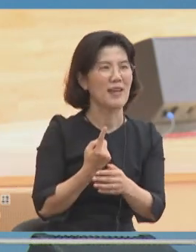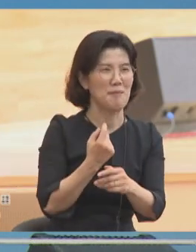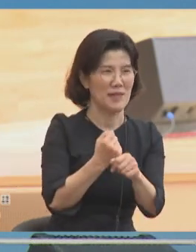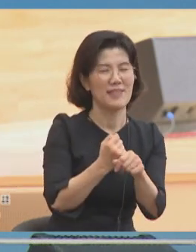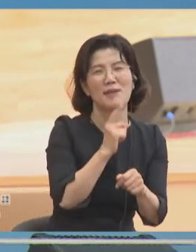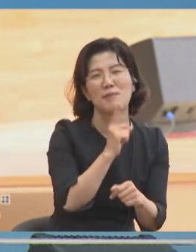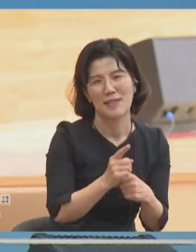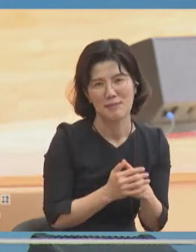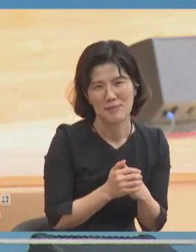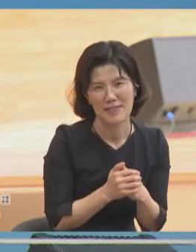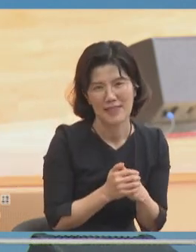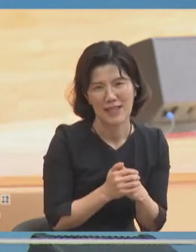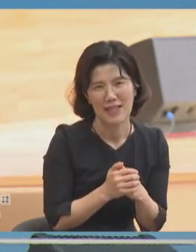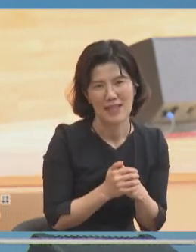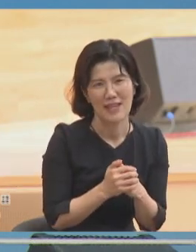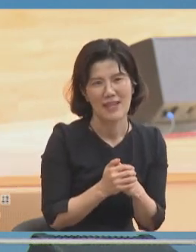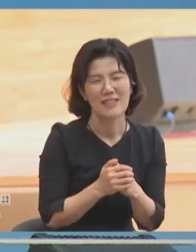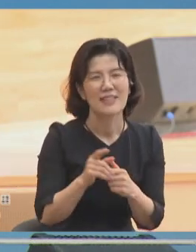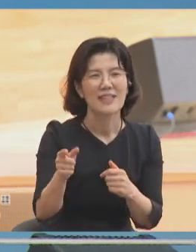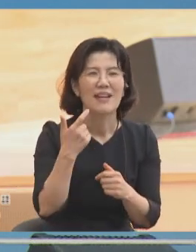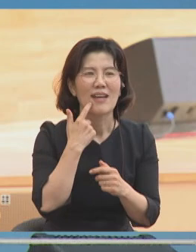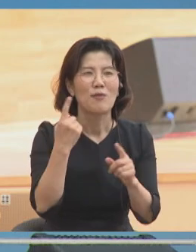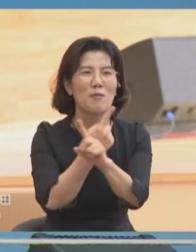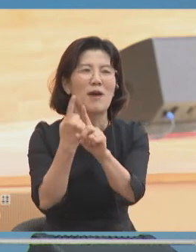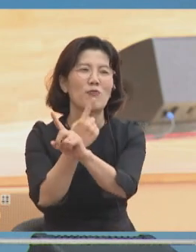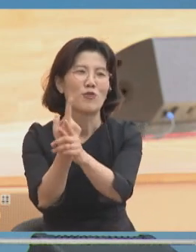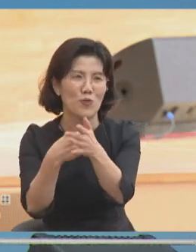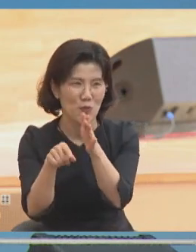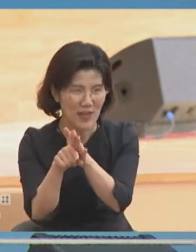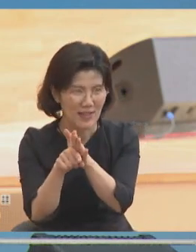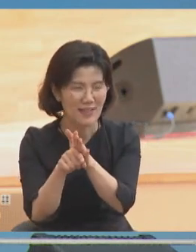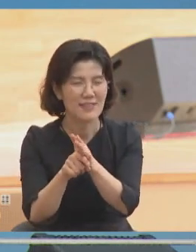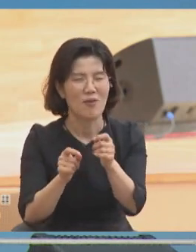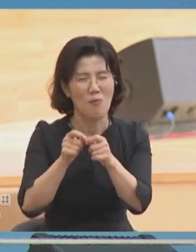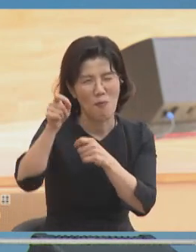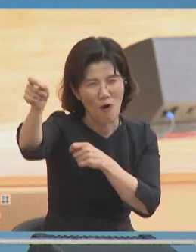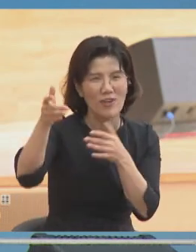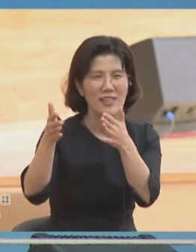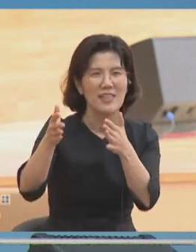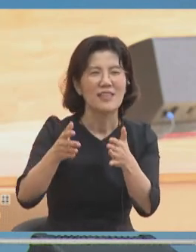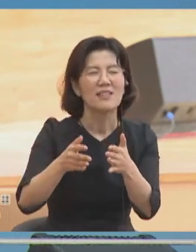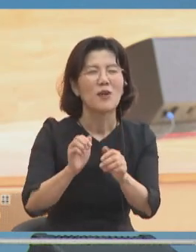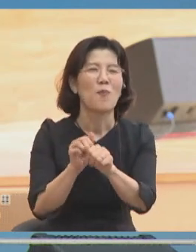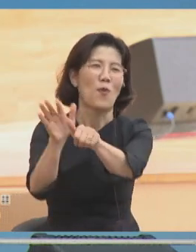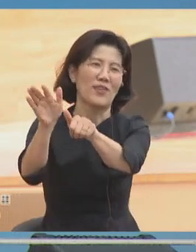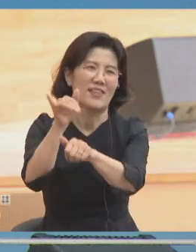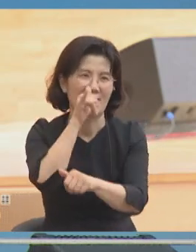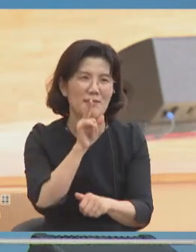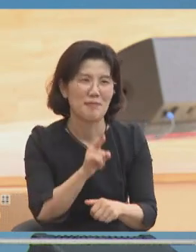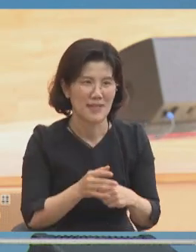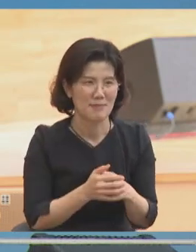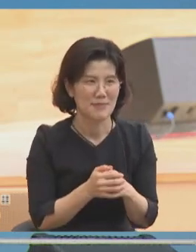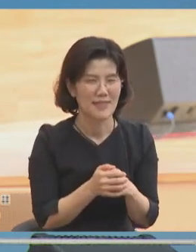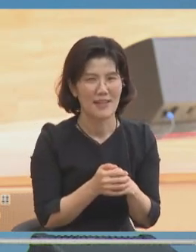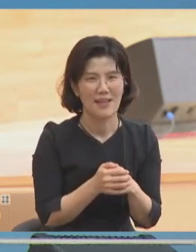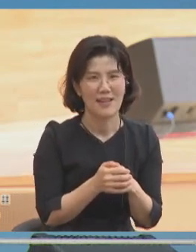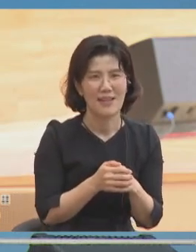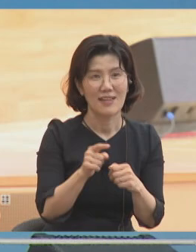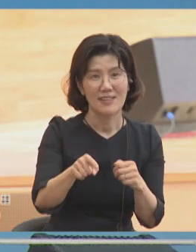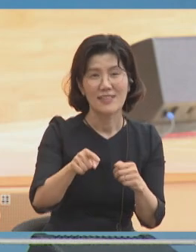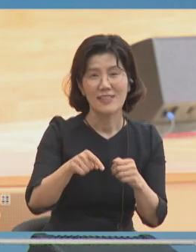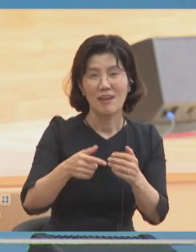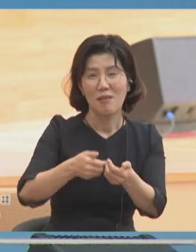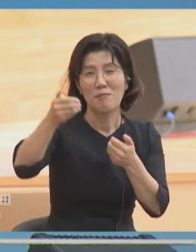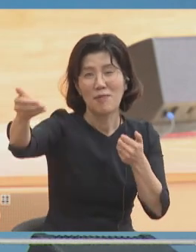여러분 그렇게 바꿔 나가시기 위해 멀고 먼기를 보 신 거죠 돌아와야 했습니다 여러분 그 시간 그 과정이